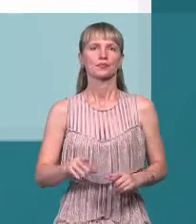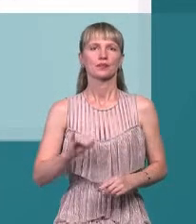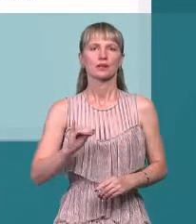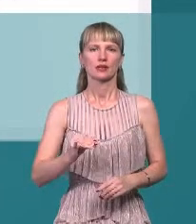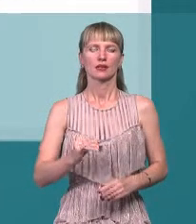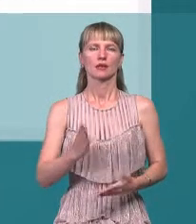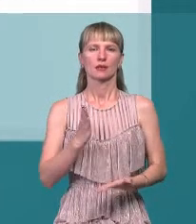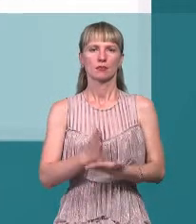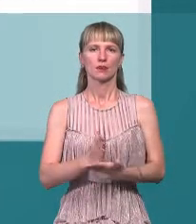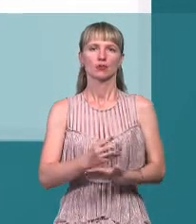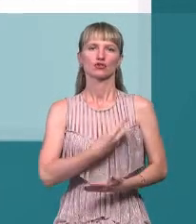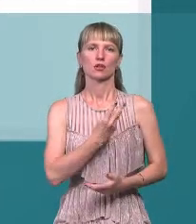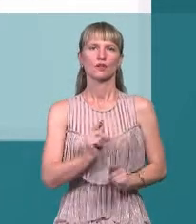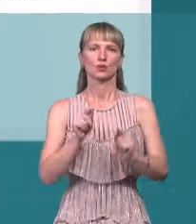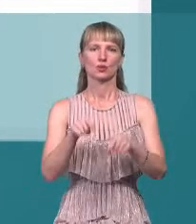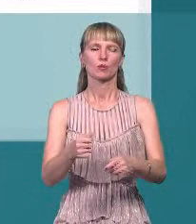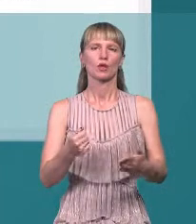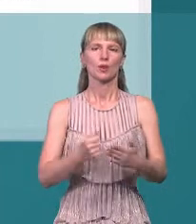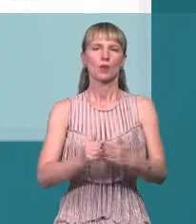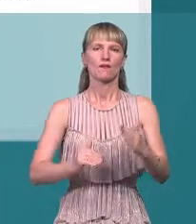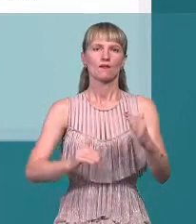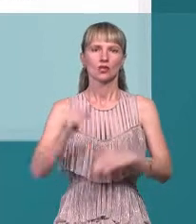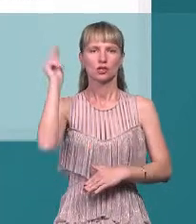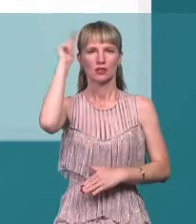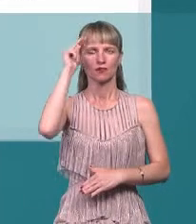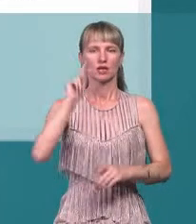виявили бажання вступити до вищих навчальних закладів.